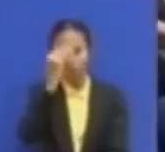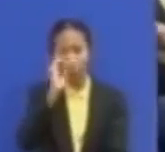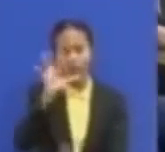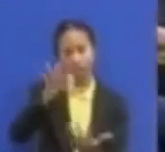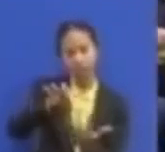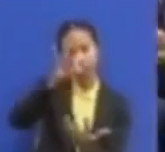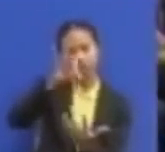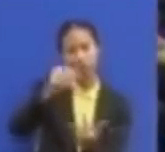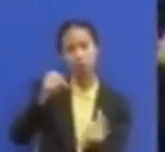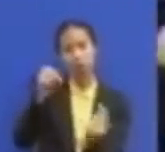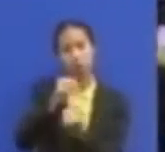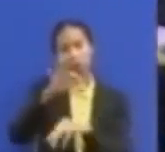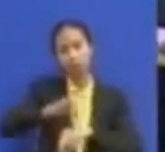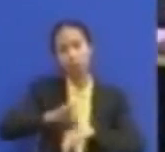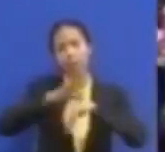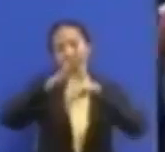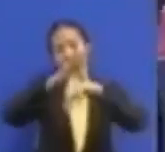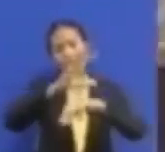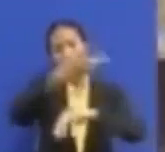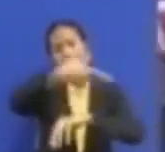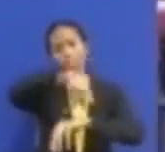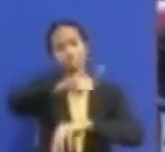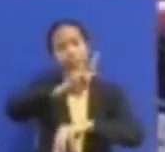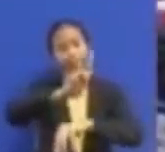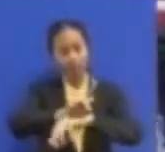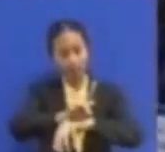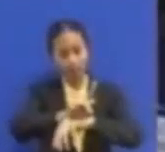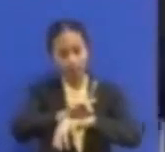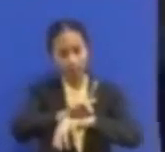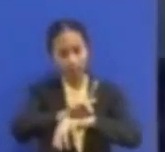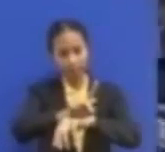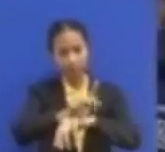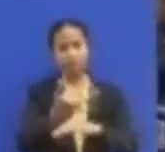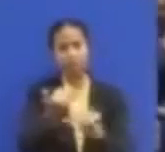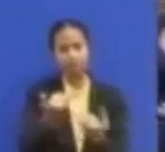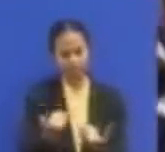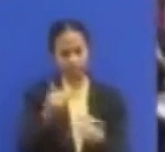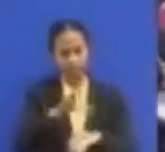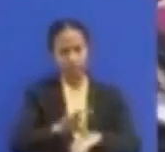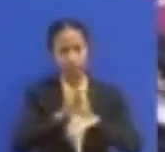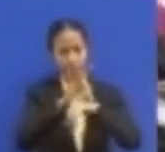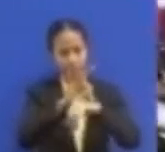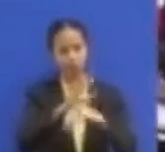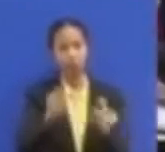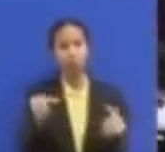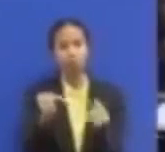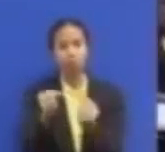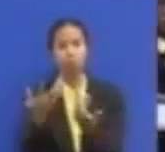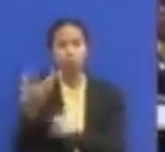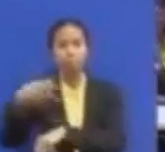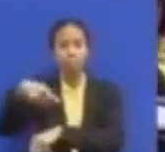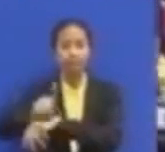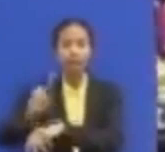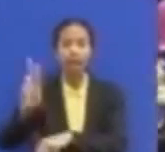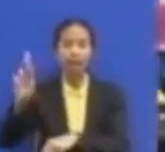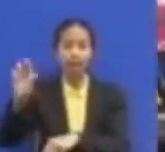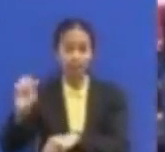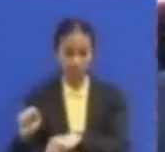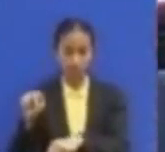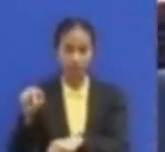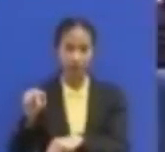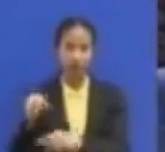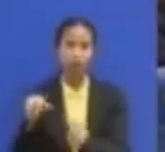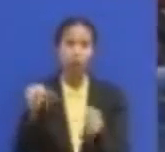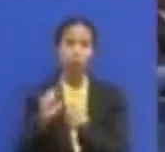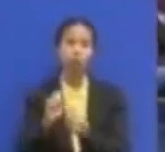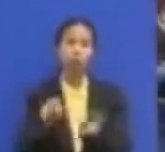ขึ้นมาดำรงตำแหน่งเป็นประธานสภาผู้แทนราษฎรตำแหน่งนี้จะควบรวมกับตำแหน่งประธานรัฐสภาซึ่งถือว่าเป็นประมุขของฝ่าย